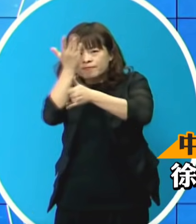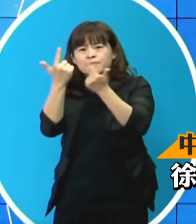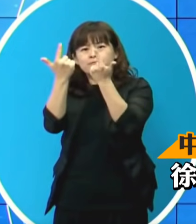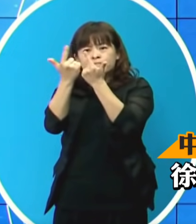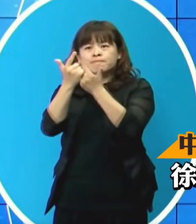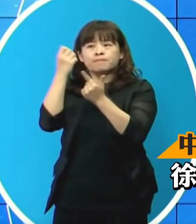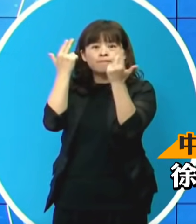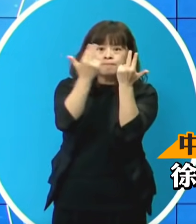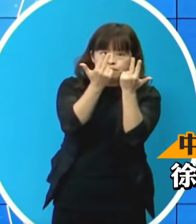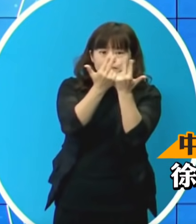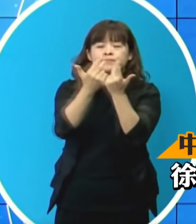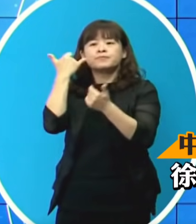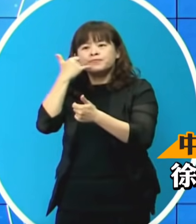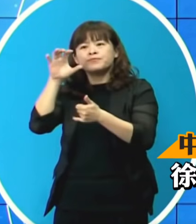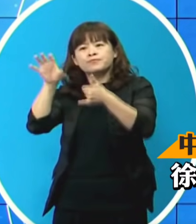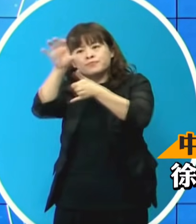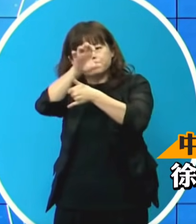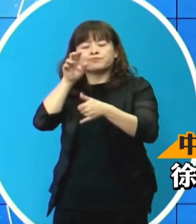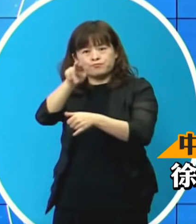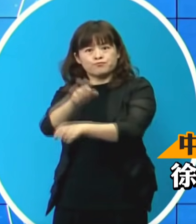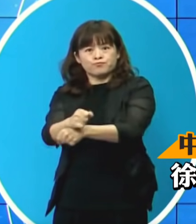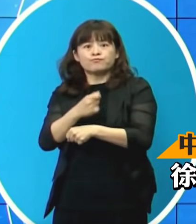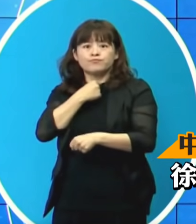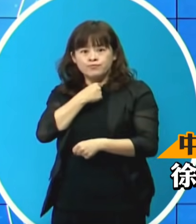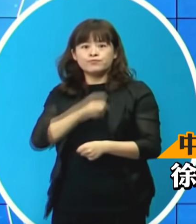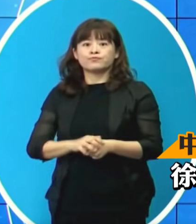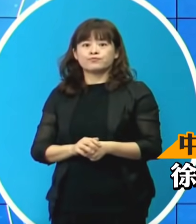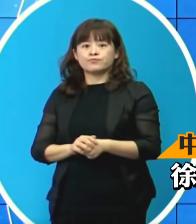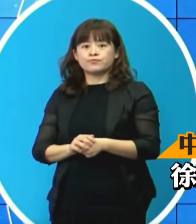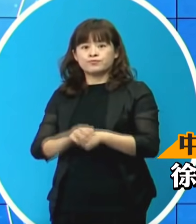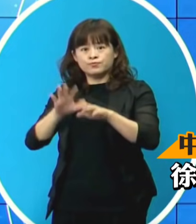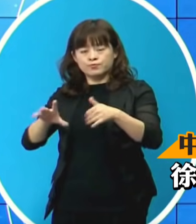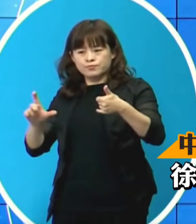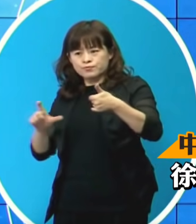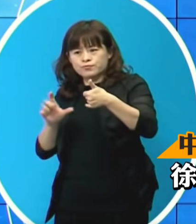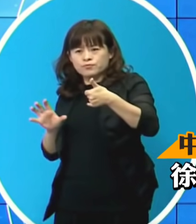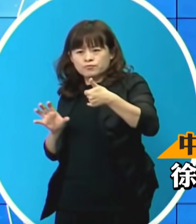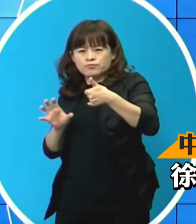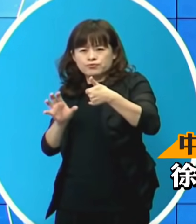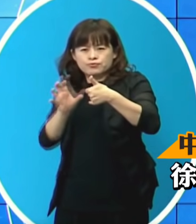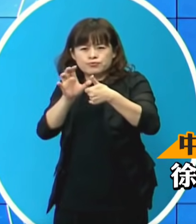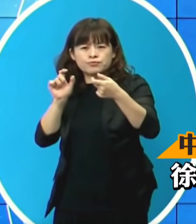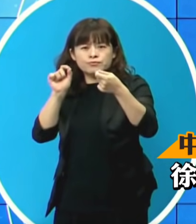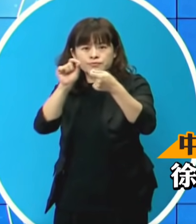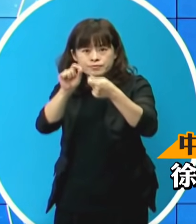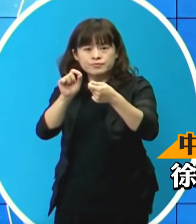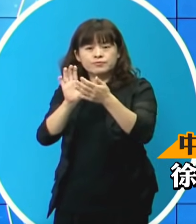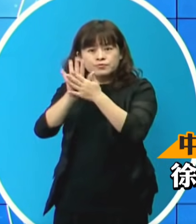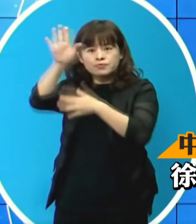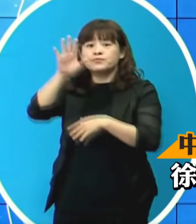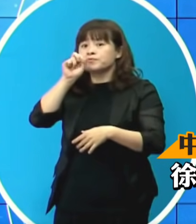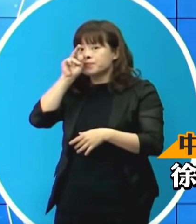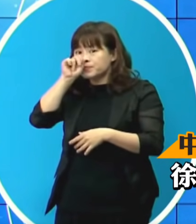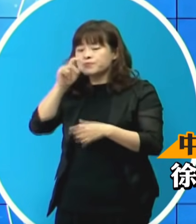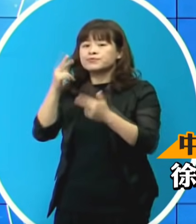的新北还有基隆这些地方。那随着台风的逐渐的接近哦，未来呢，在宜